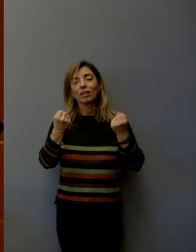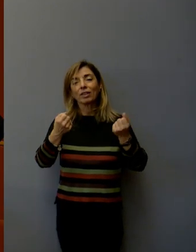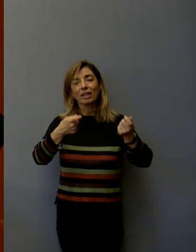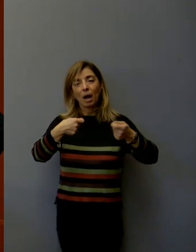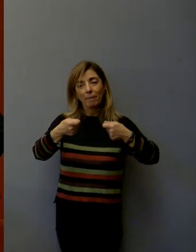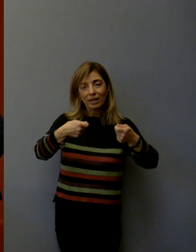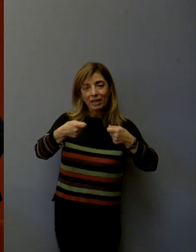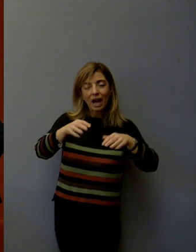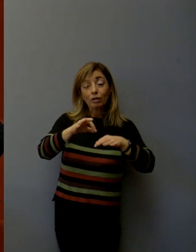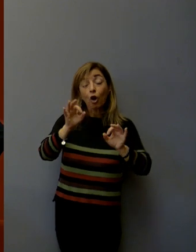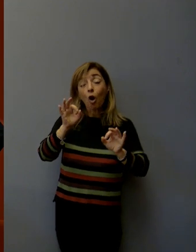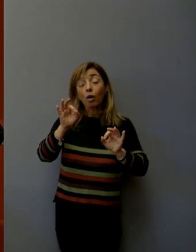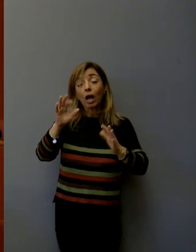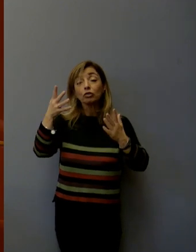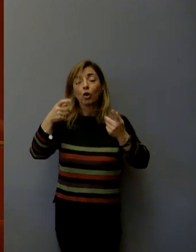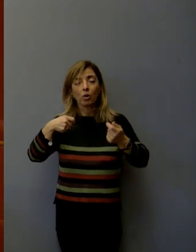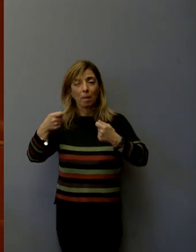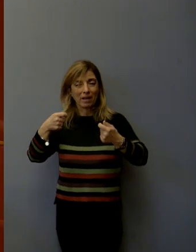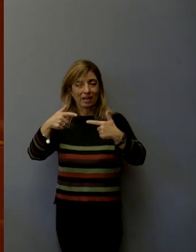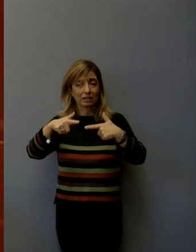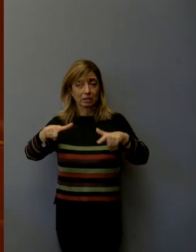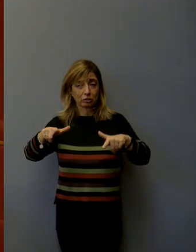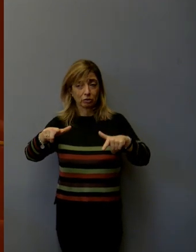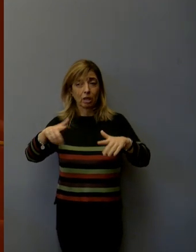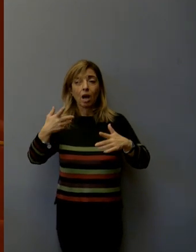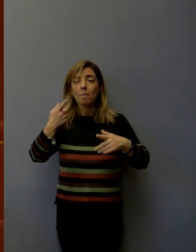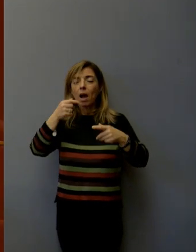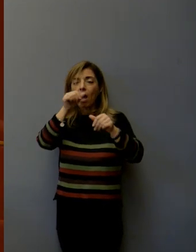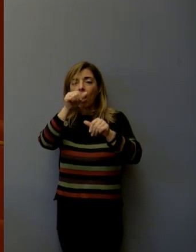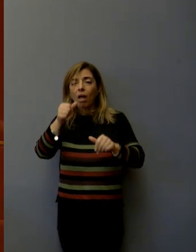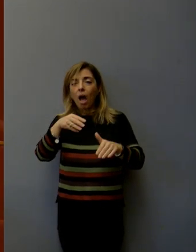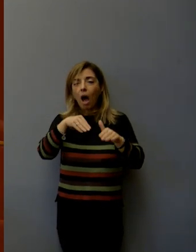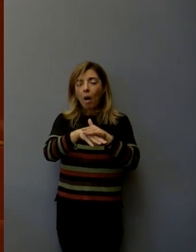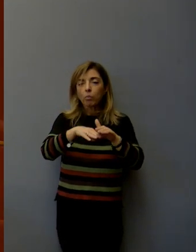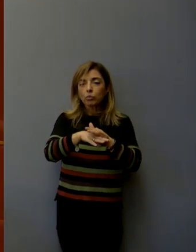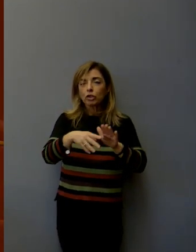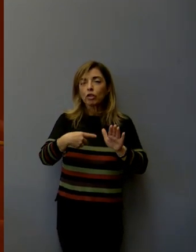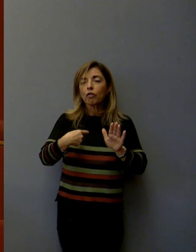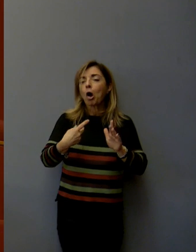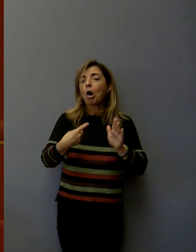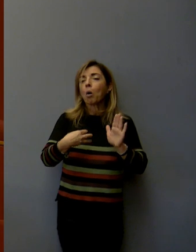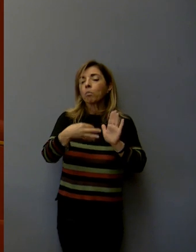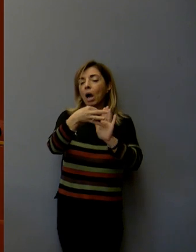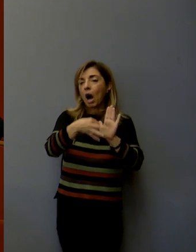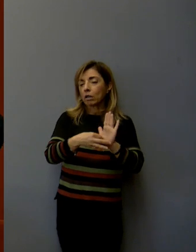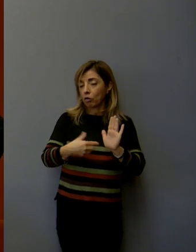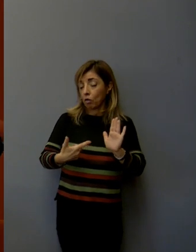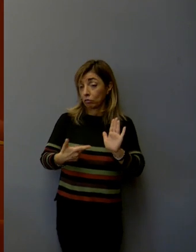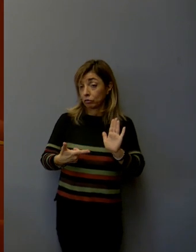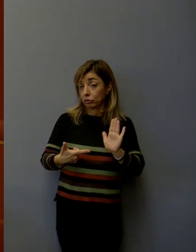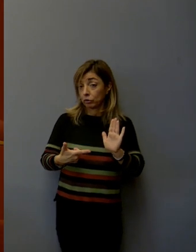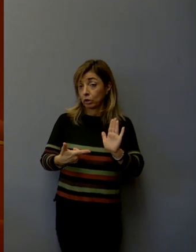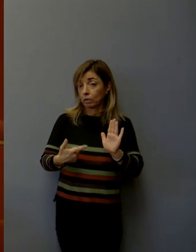dei mercati della città senza averne titolo e senza essere diciamo in regola e quindi viene